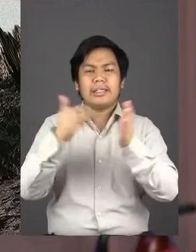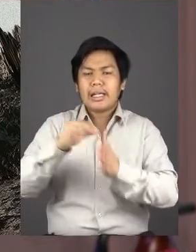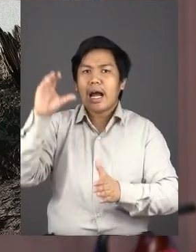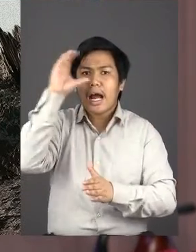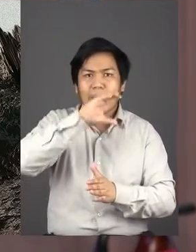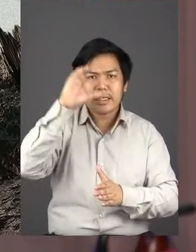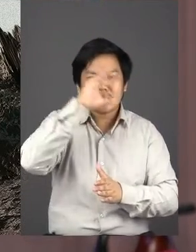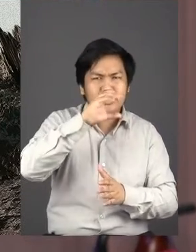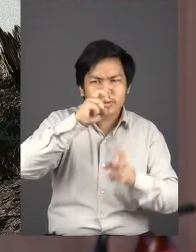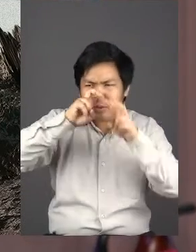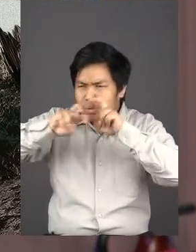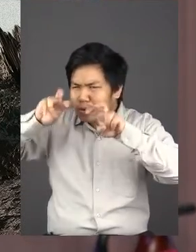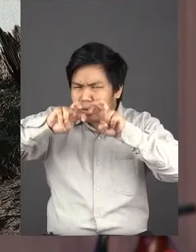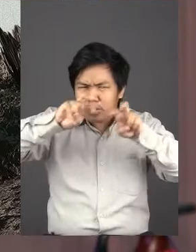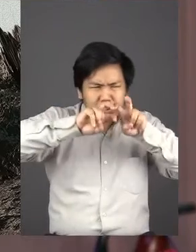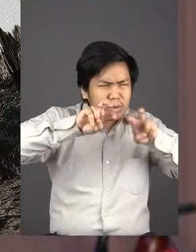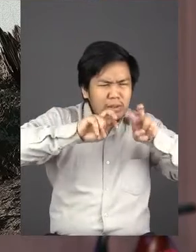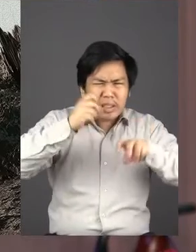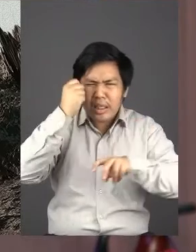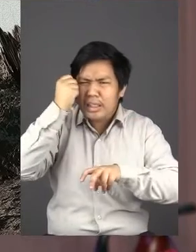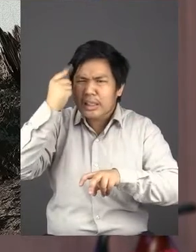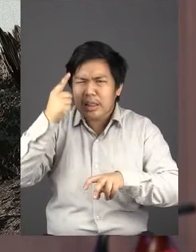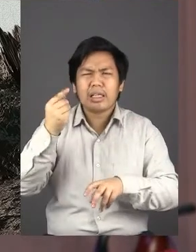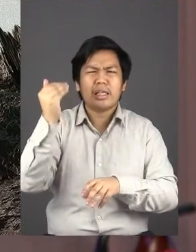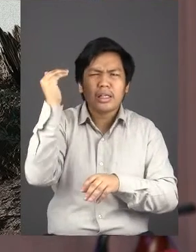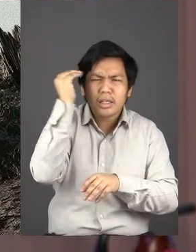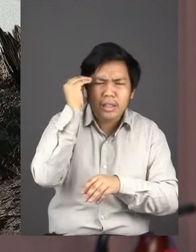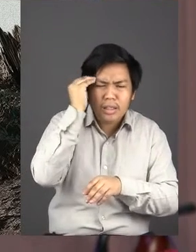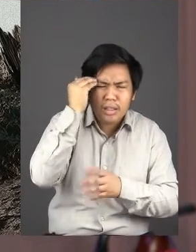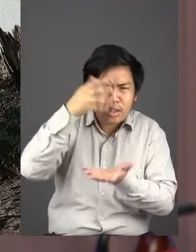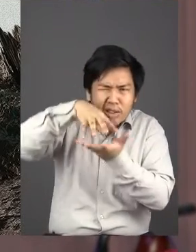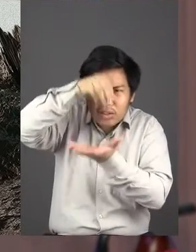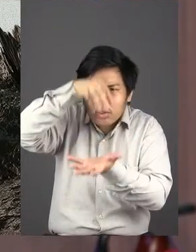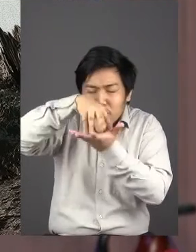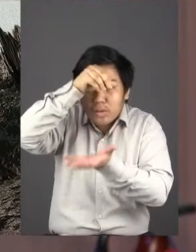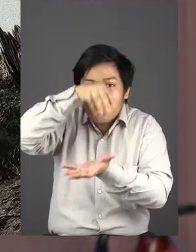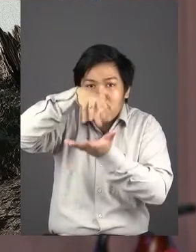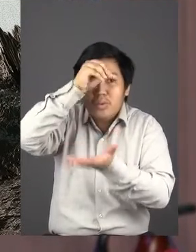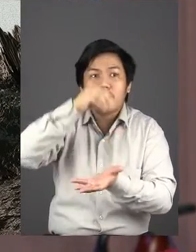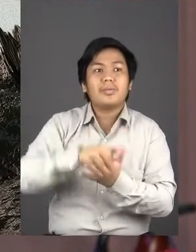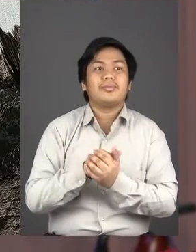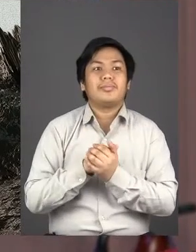hinahanap, dinidiscern, inuunawa, inaalam,